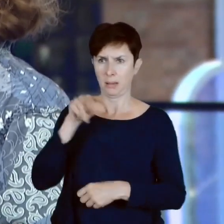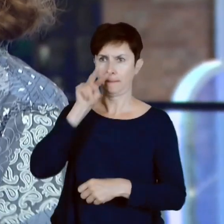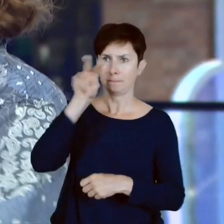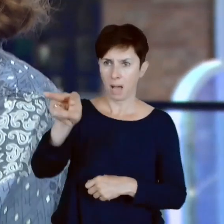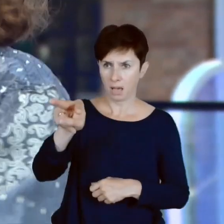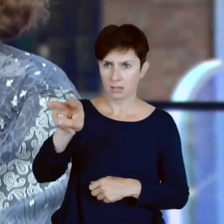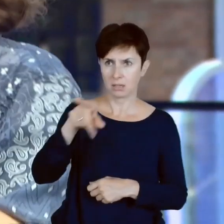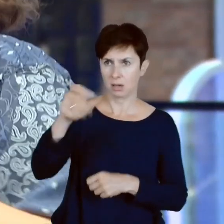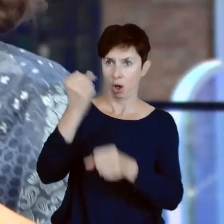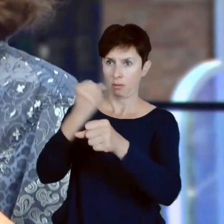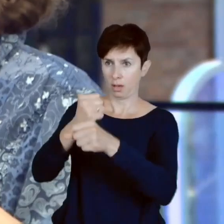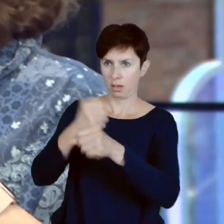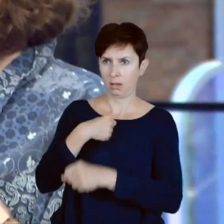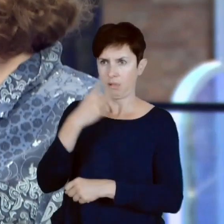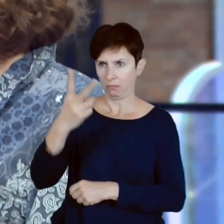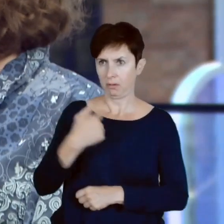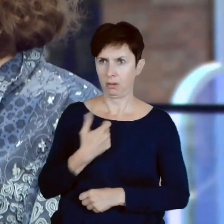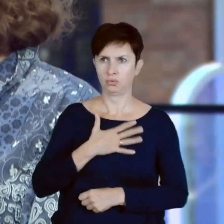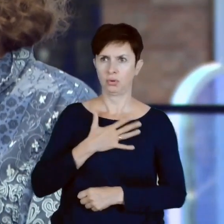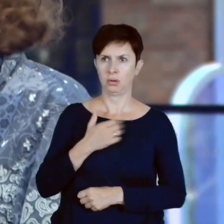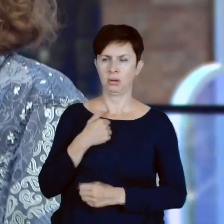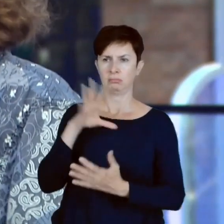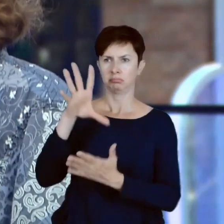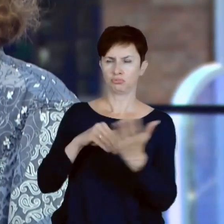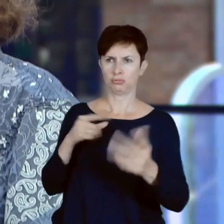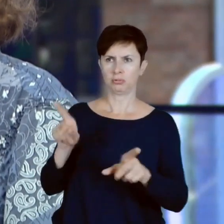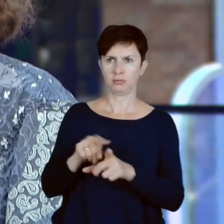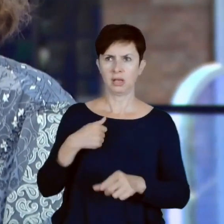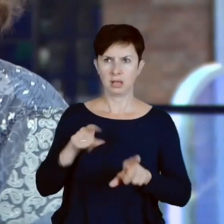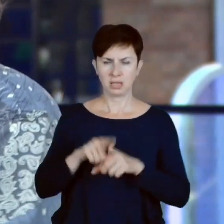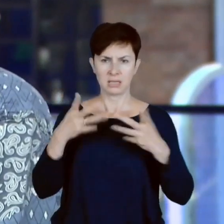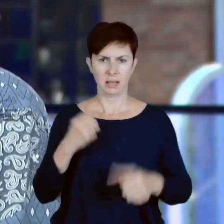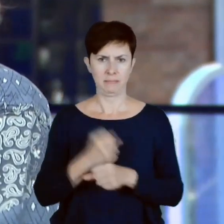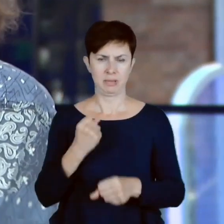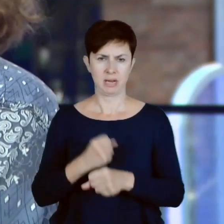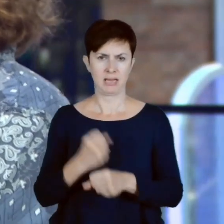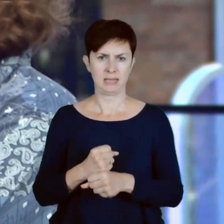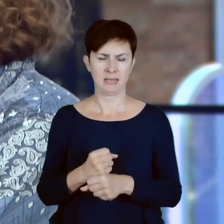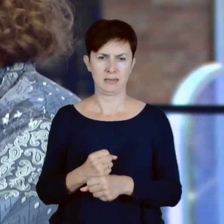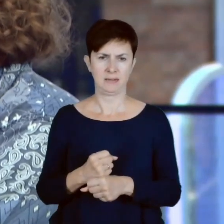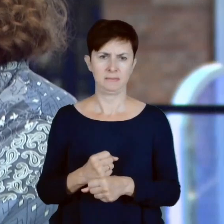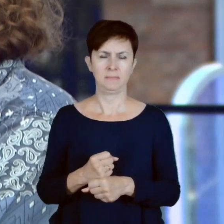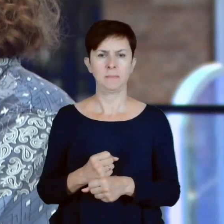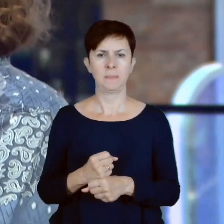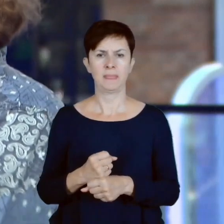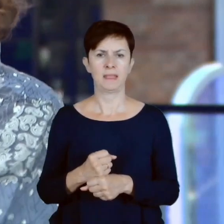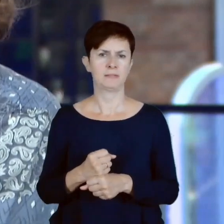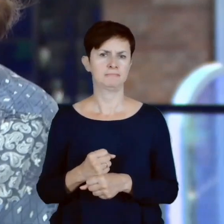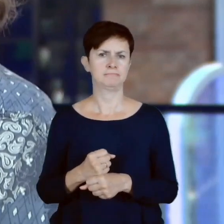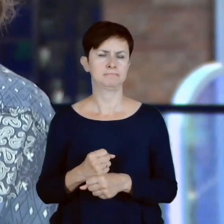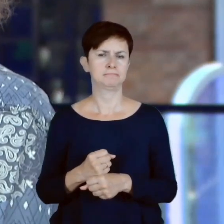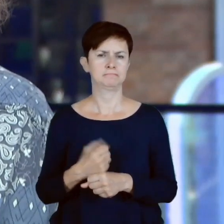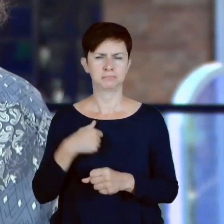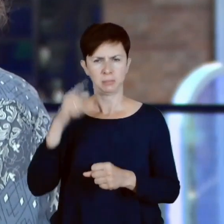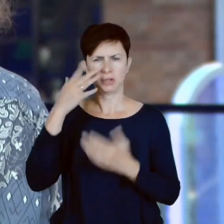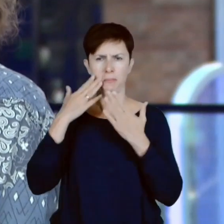jest takie hakowanie trochę ADHD, które gdzieś tam swoją drogą chyba TikTokowo się gdzieś zrodziło w nas, ale to jest